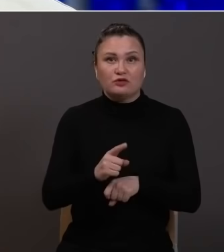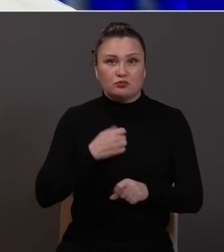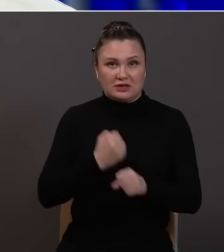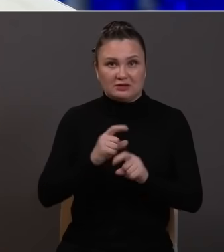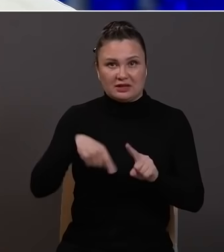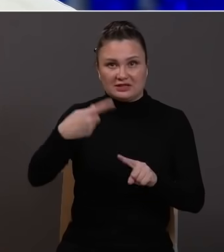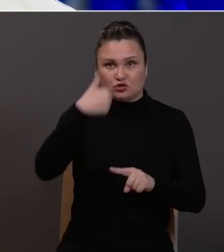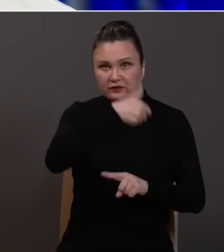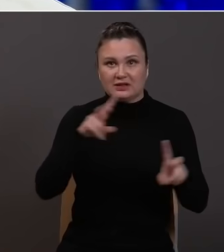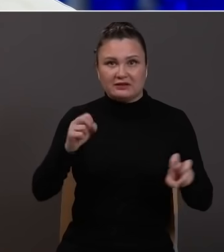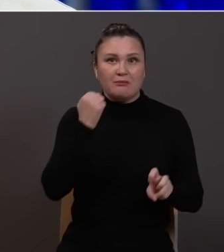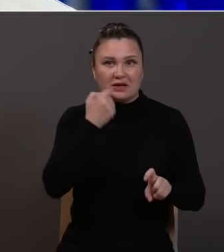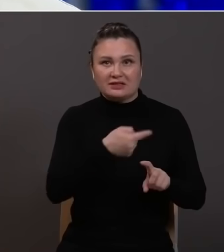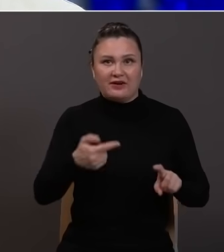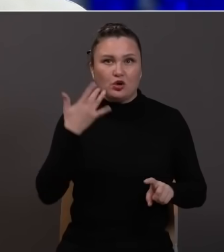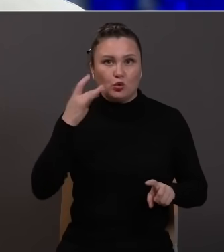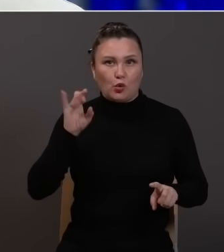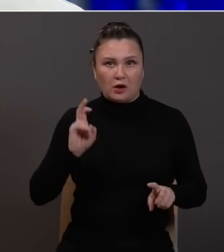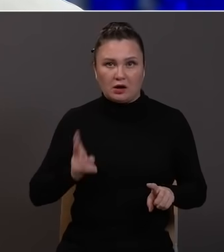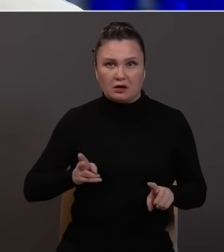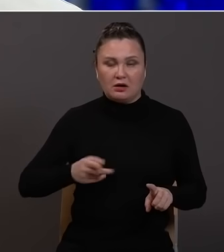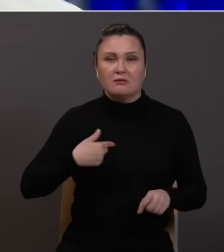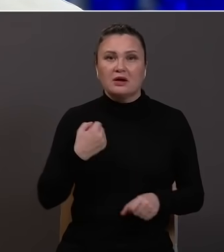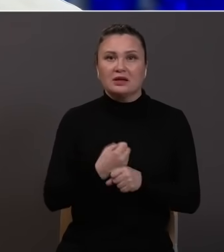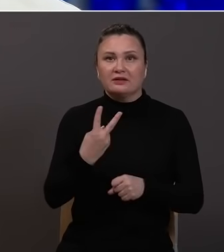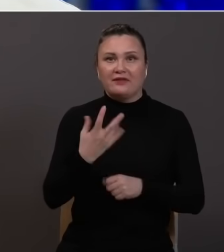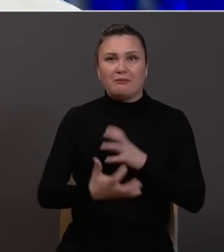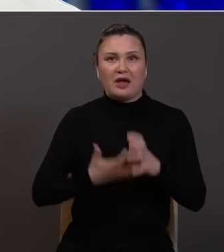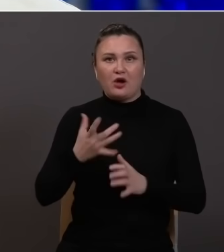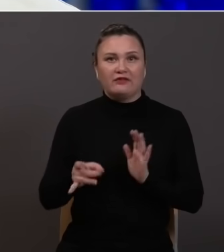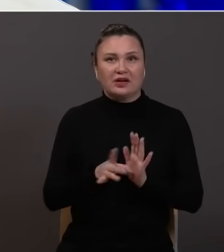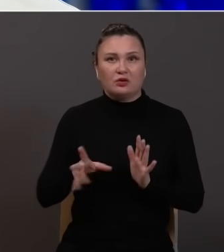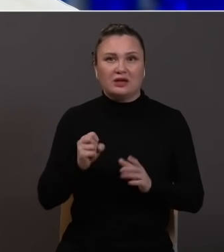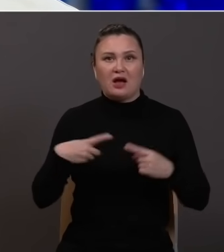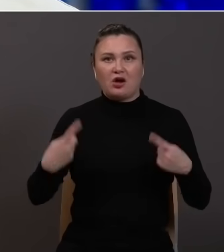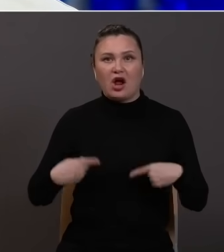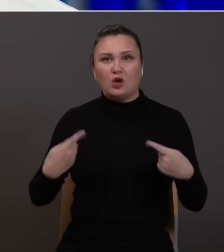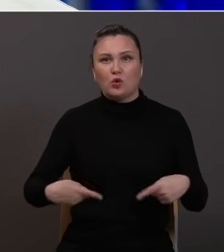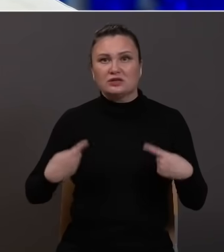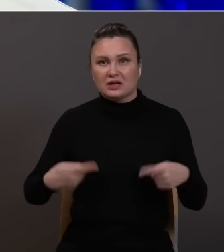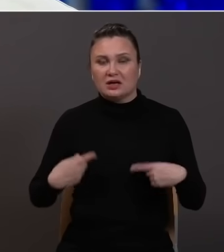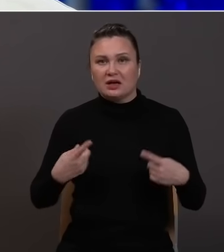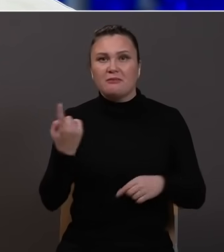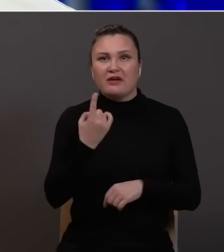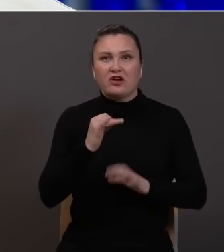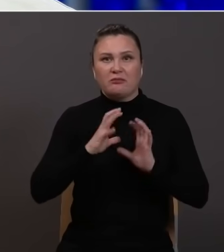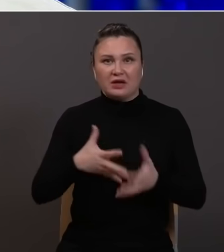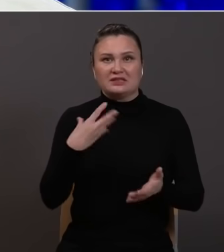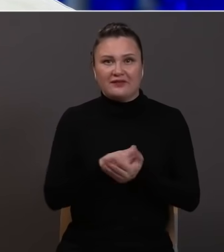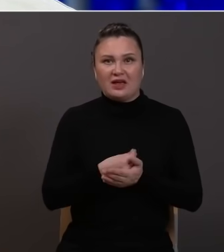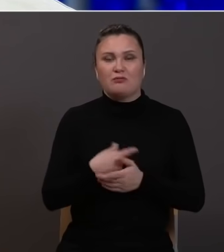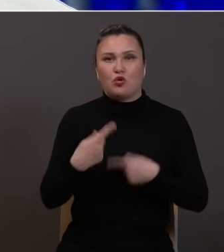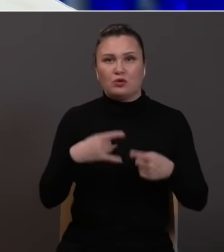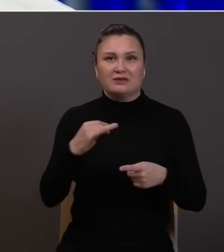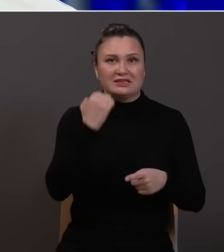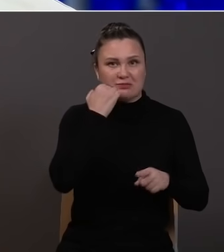год, это проект называется «Москва-Нью-Йорк». Мы делаем 2 мировых рекорда на колесной технике, первыми в мире своим ходом